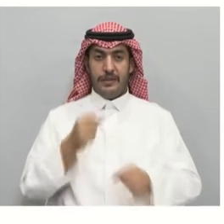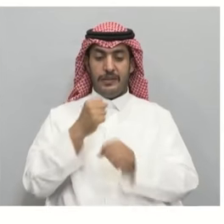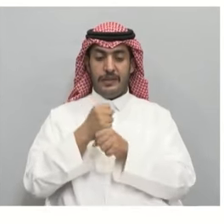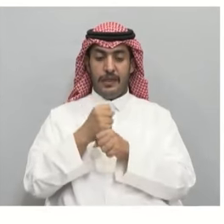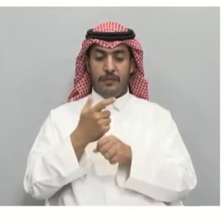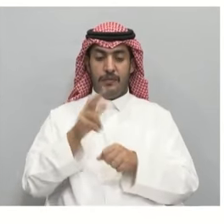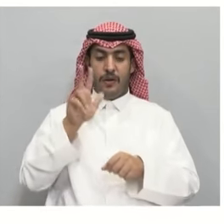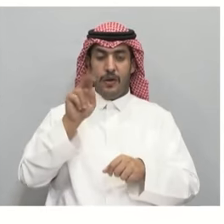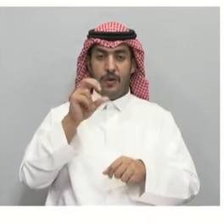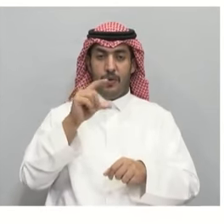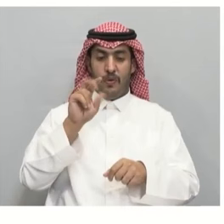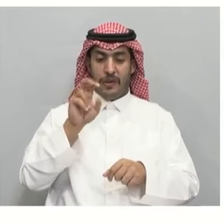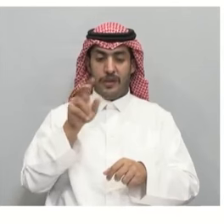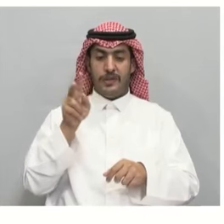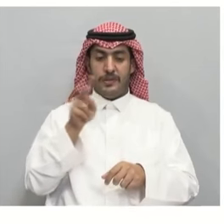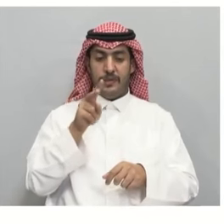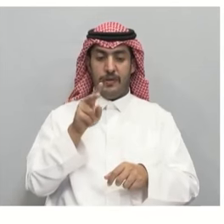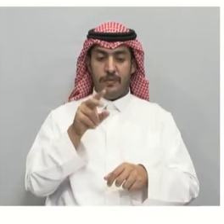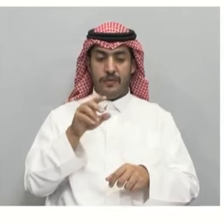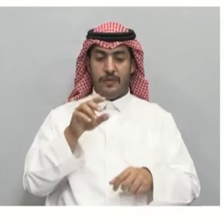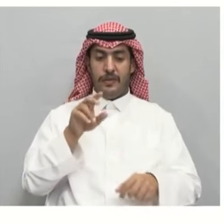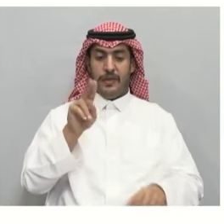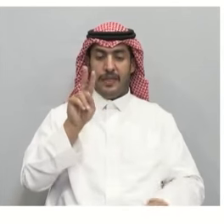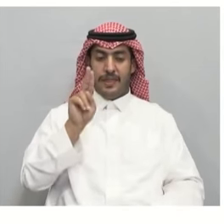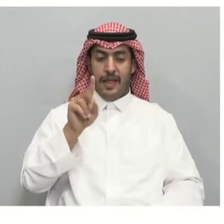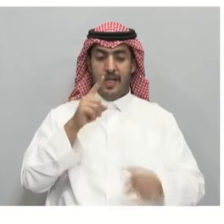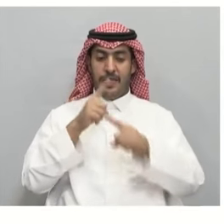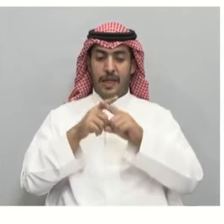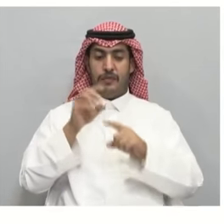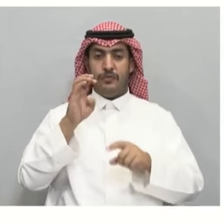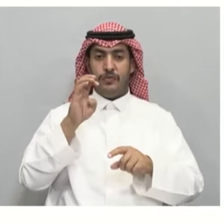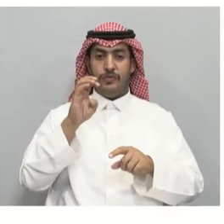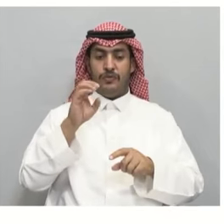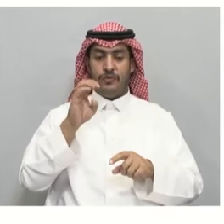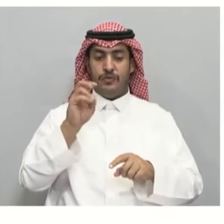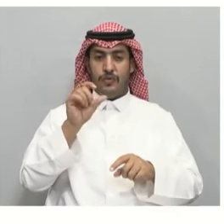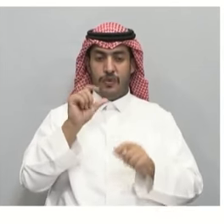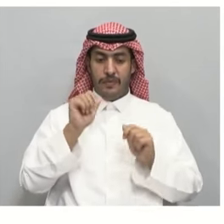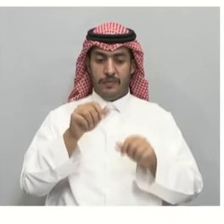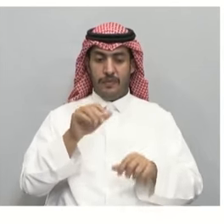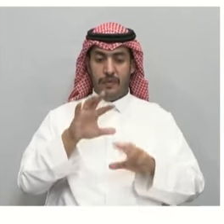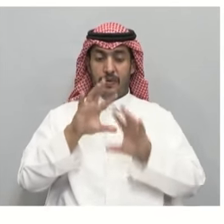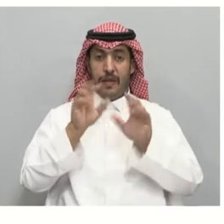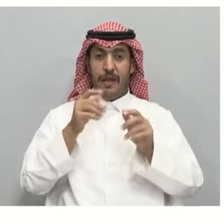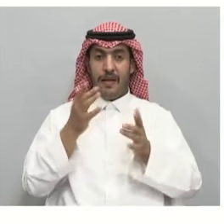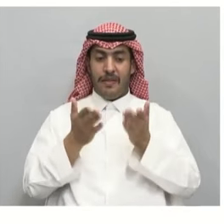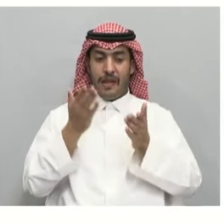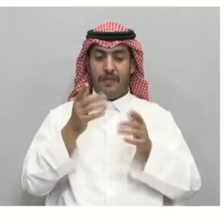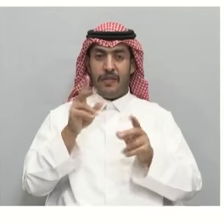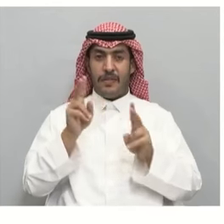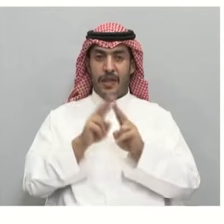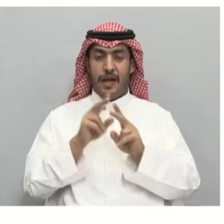القدره تساوي التيار الكهربائي في الجهد تكلفه الطاقه